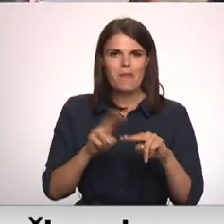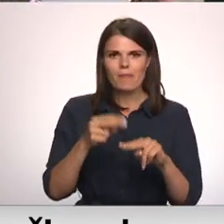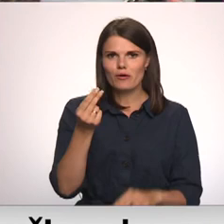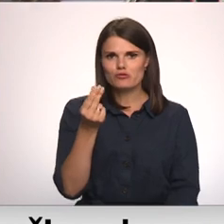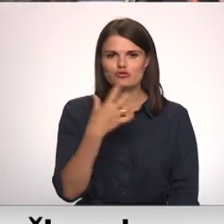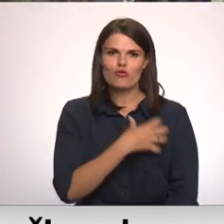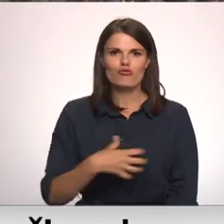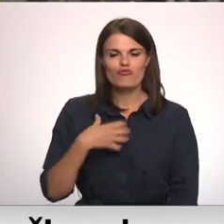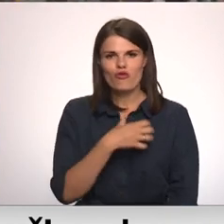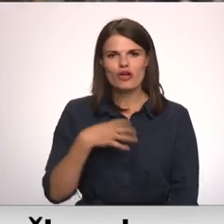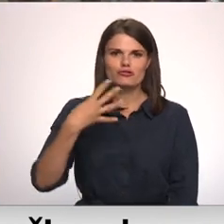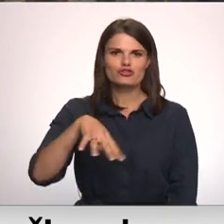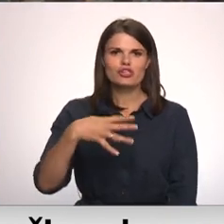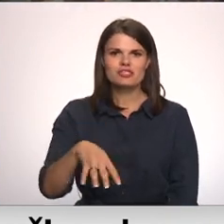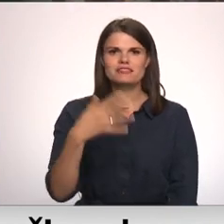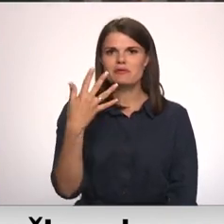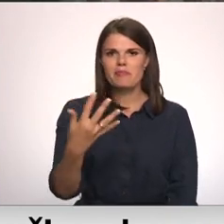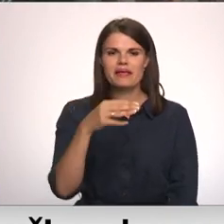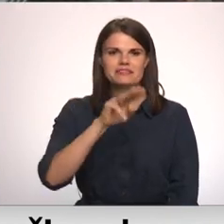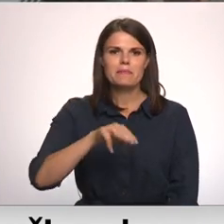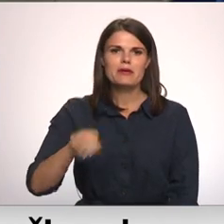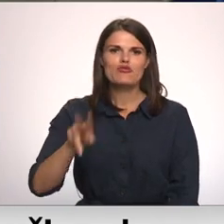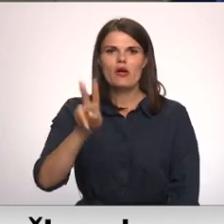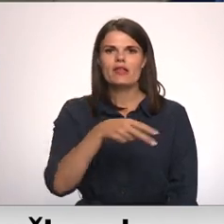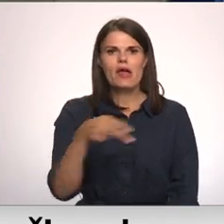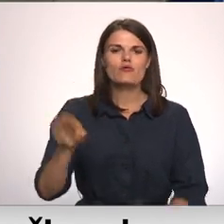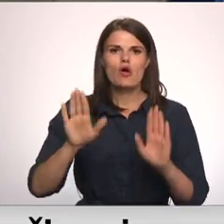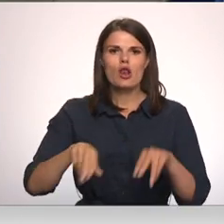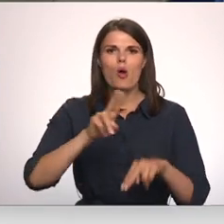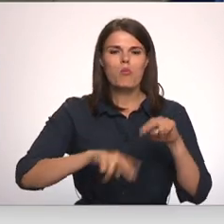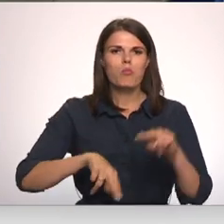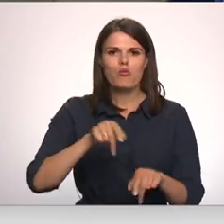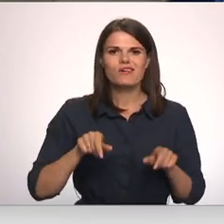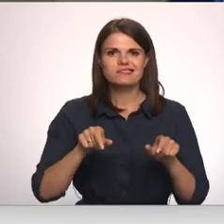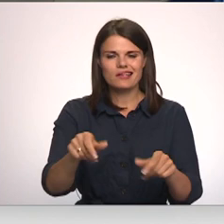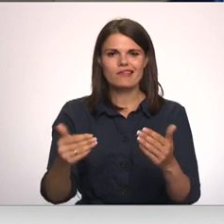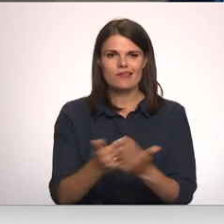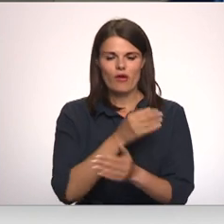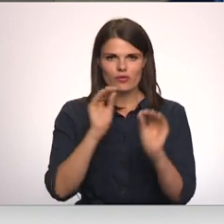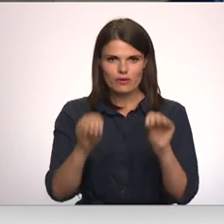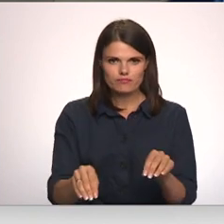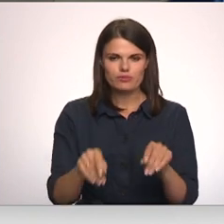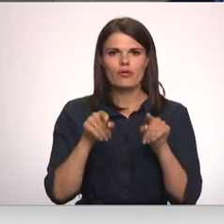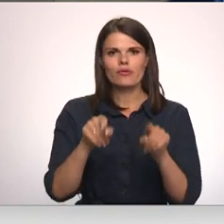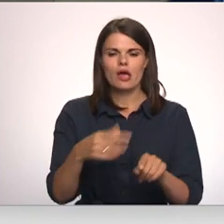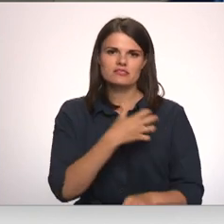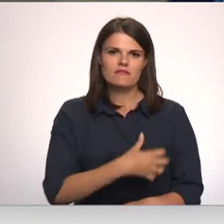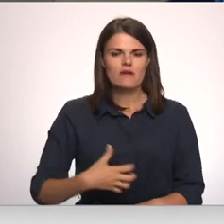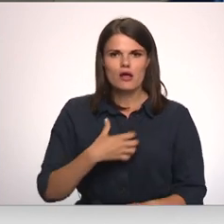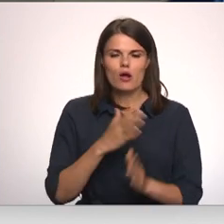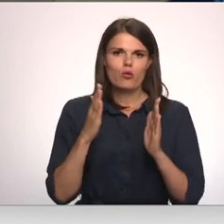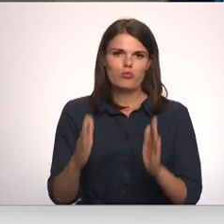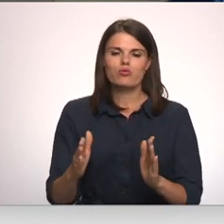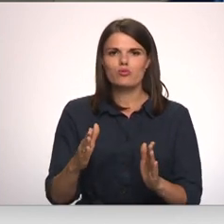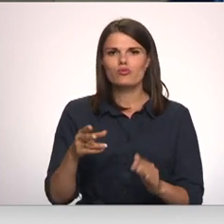nepieciešami 45 miljoni eiro. Tam vajadzētu notikt orientējoši 24.